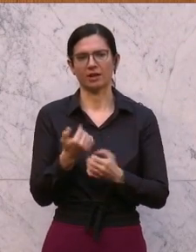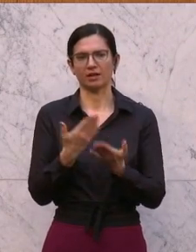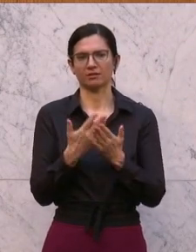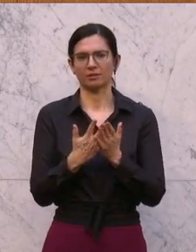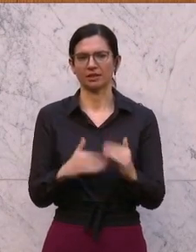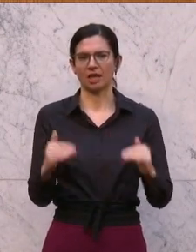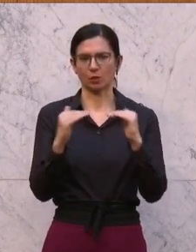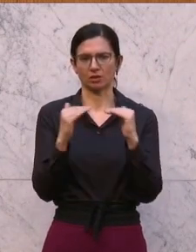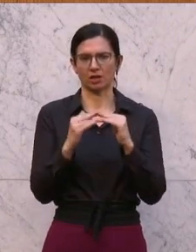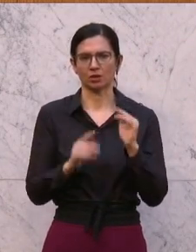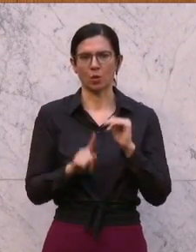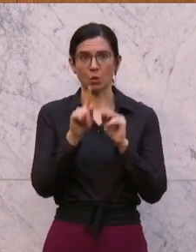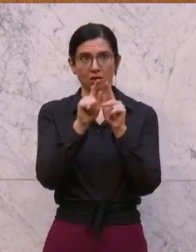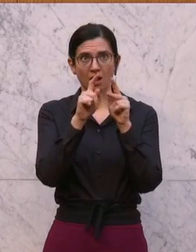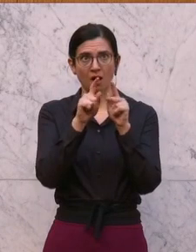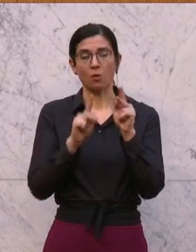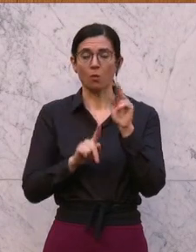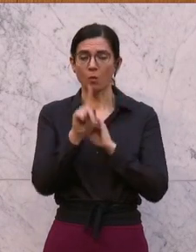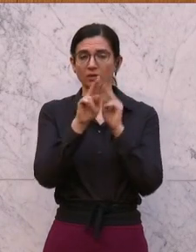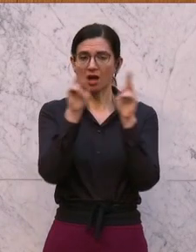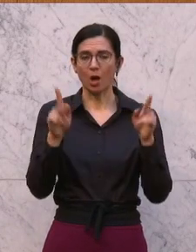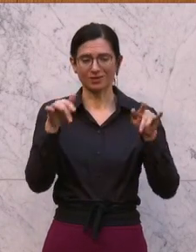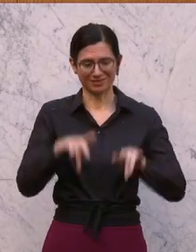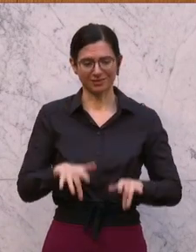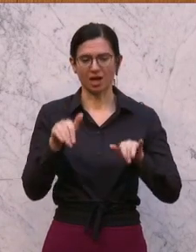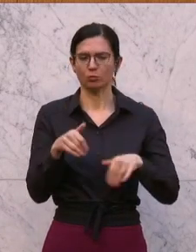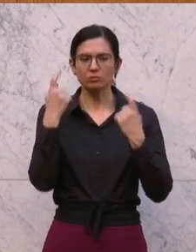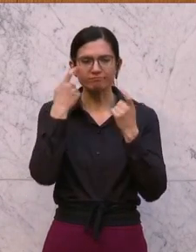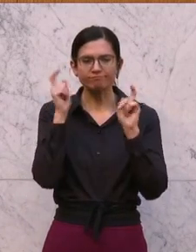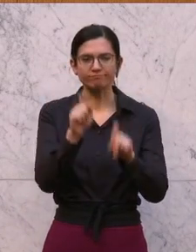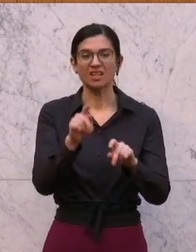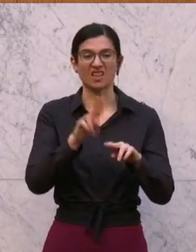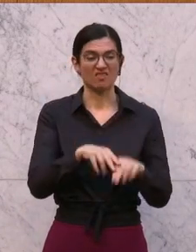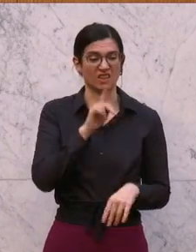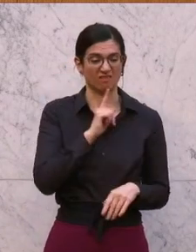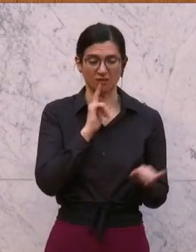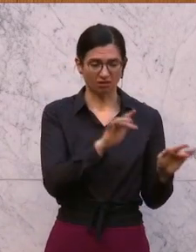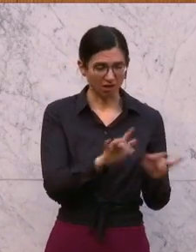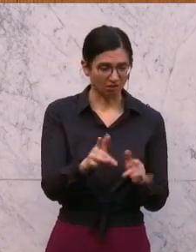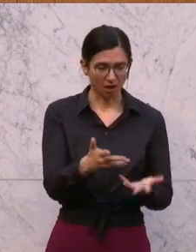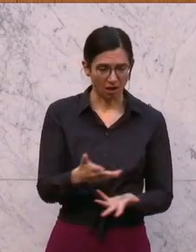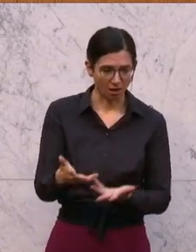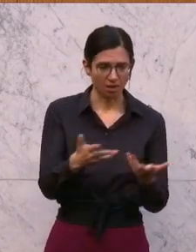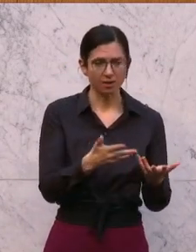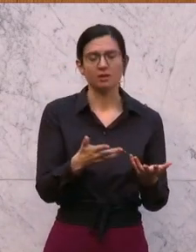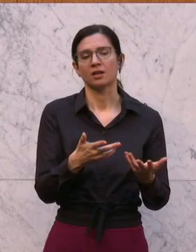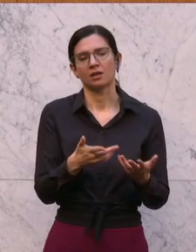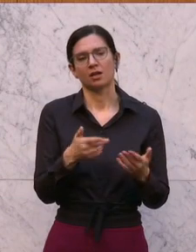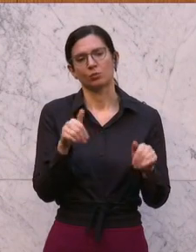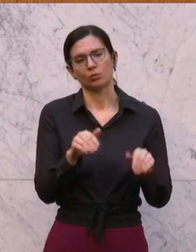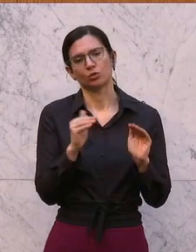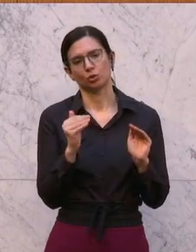im Hohen Haus müssen wir dafür sorgen, dass jene, die weniger haben, auch weniger belastet